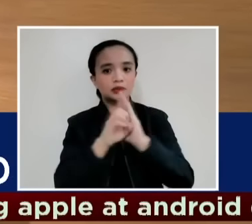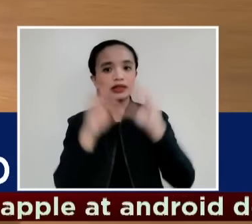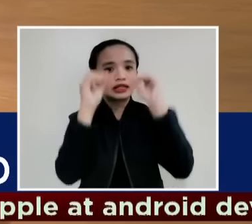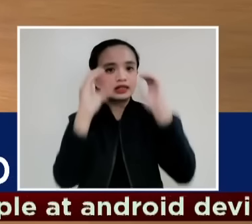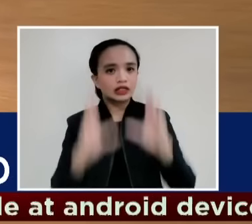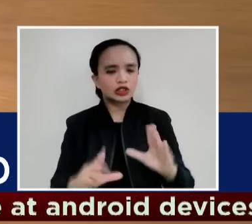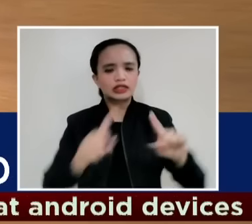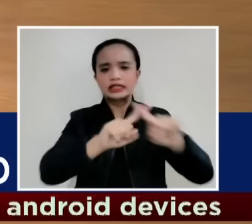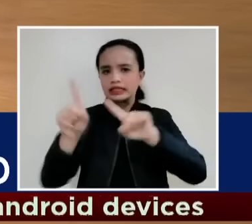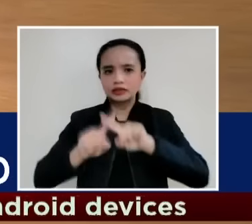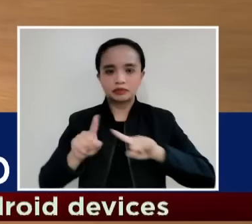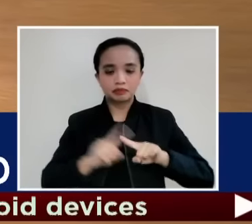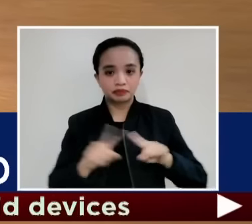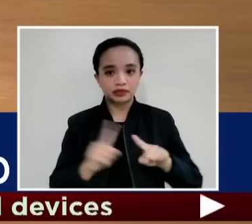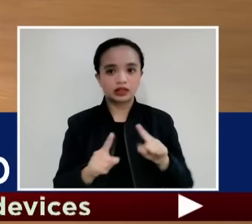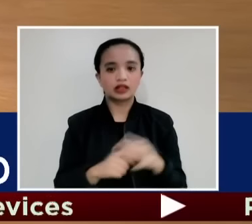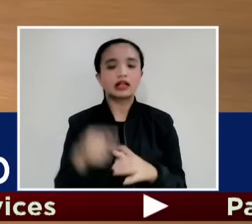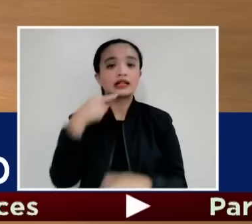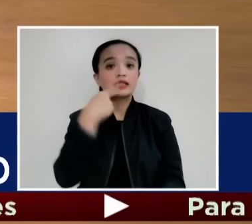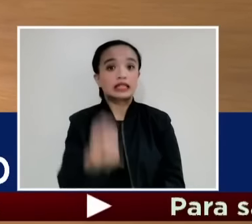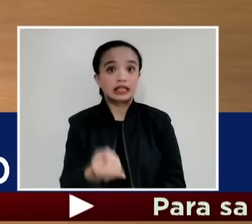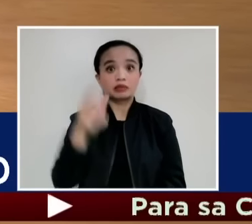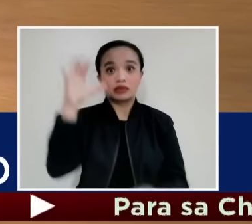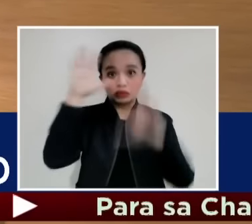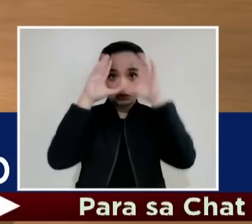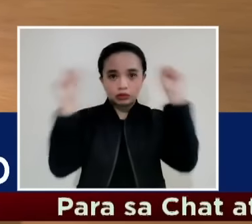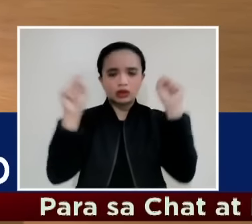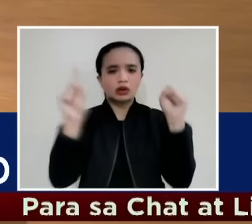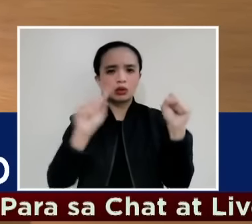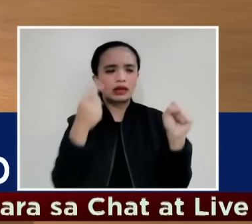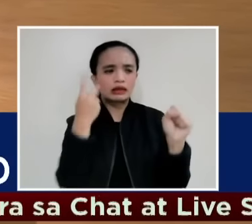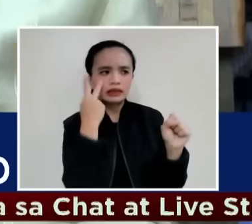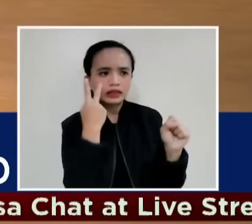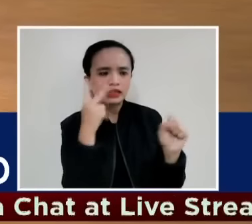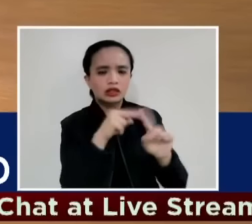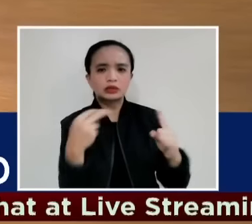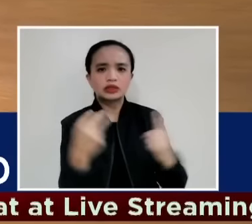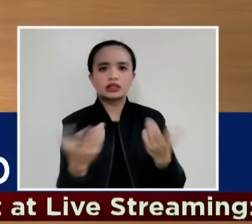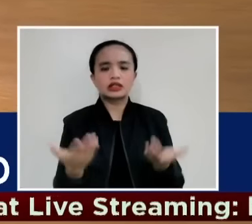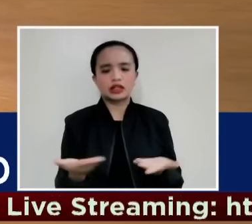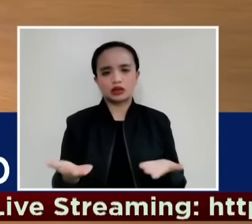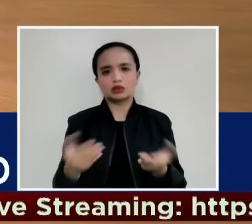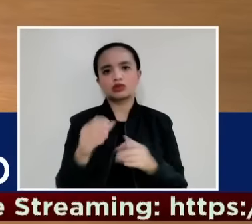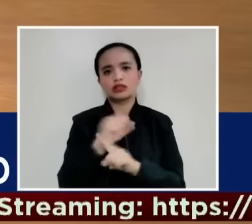pa. Kasunod nito, binanggit ng Pangulo ang tingin niya ay kasalukuyang estado ng bansa.